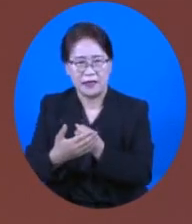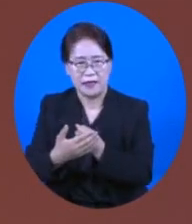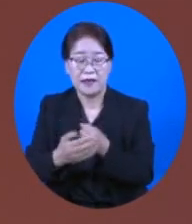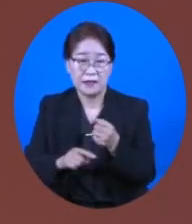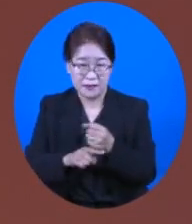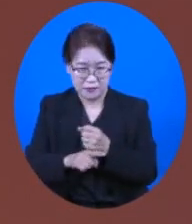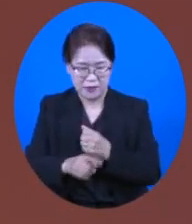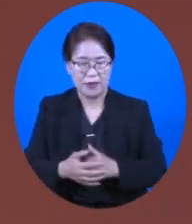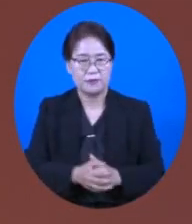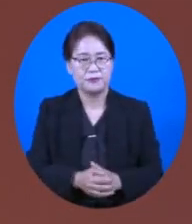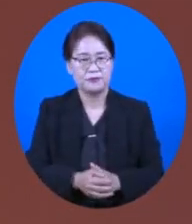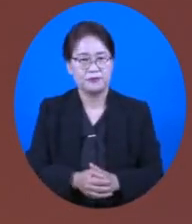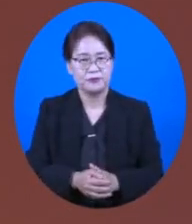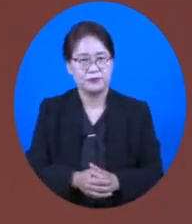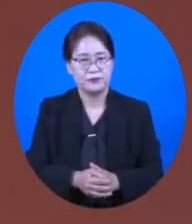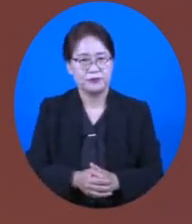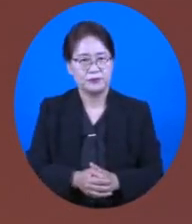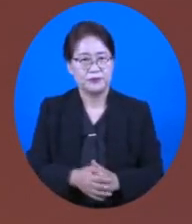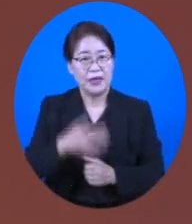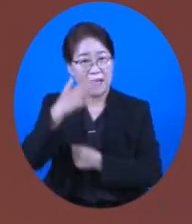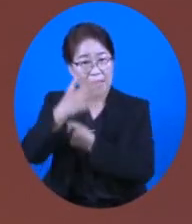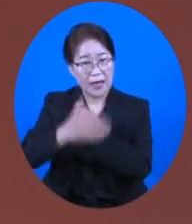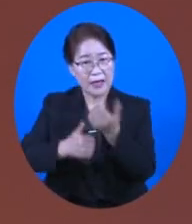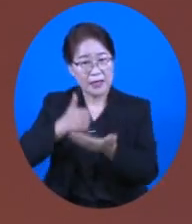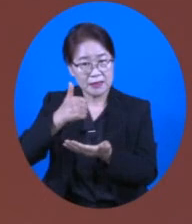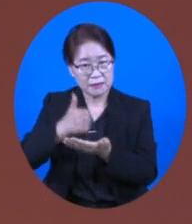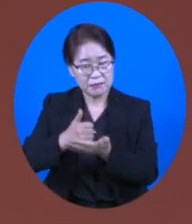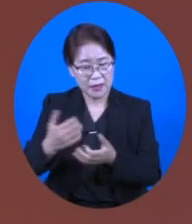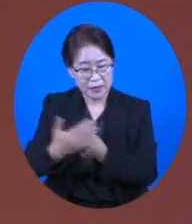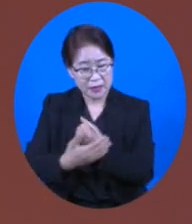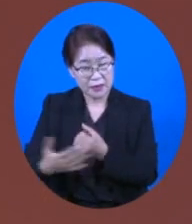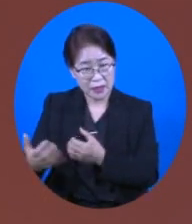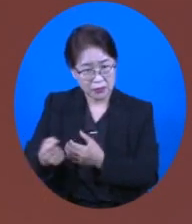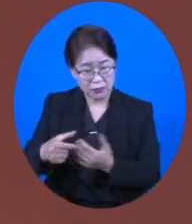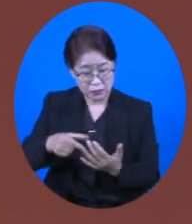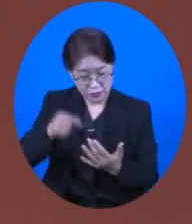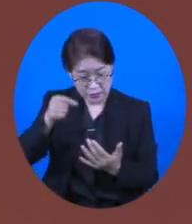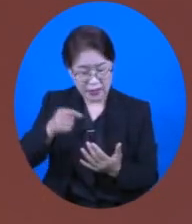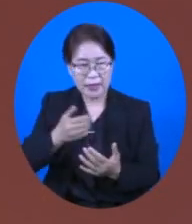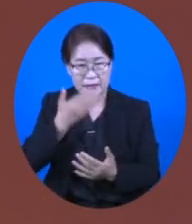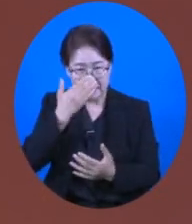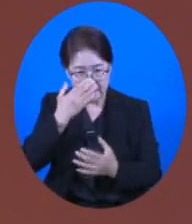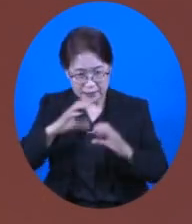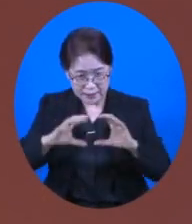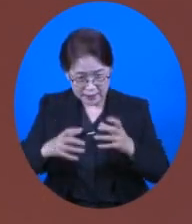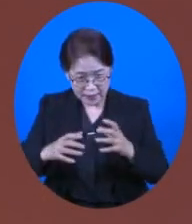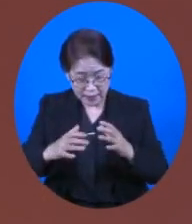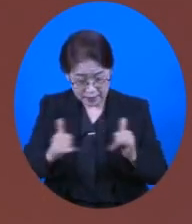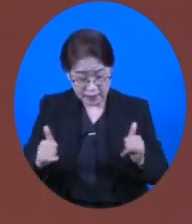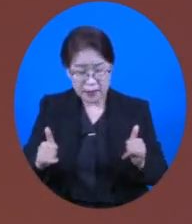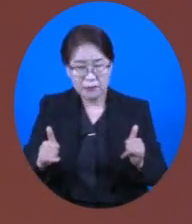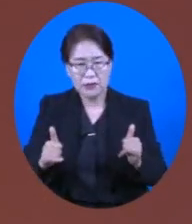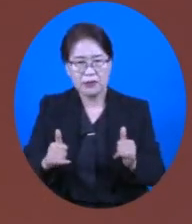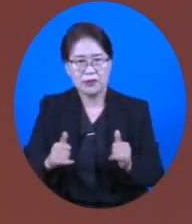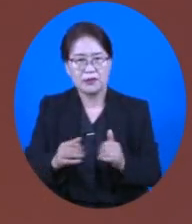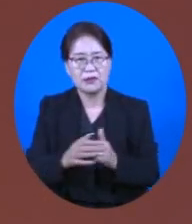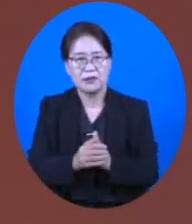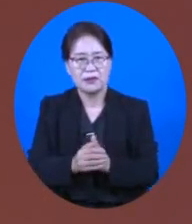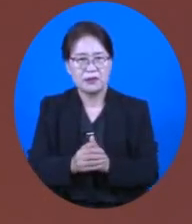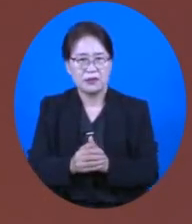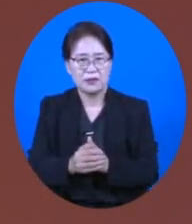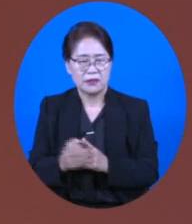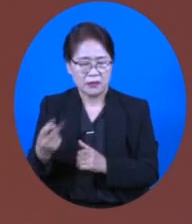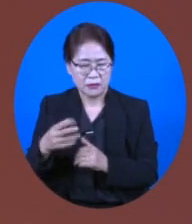그런데 이렇게 하나님의 주권적인 은혜로 택함을 받은 선민 이스라엘이 거듭된